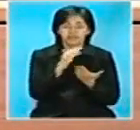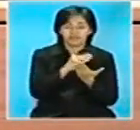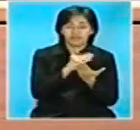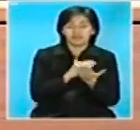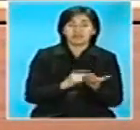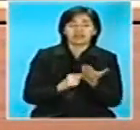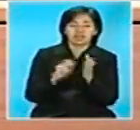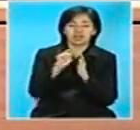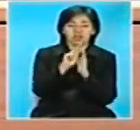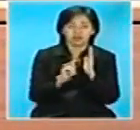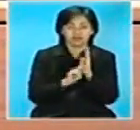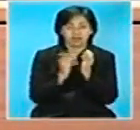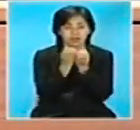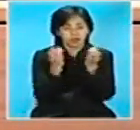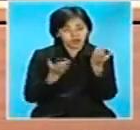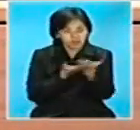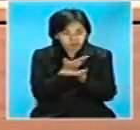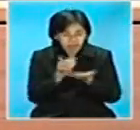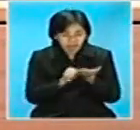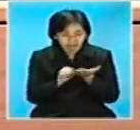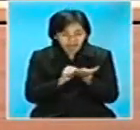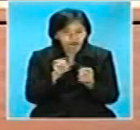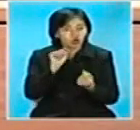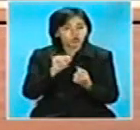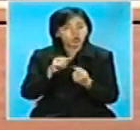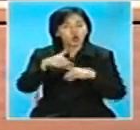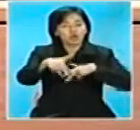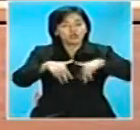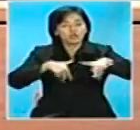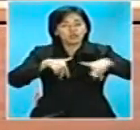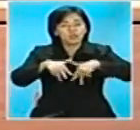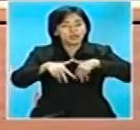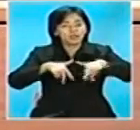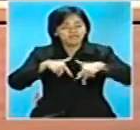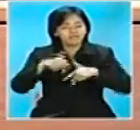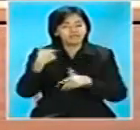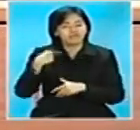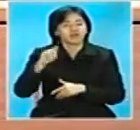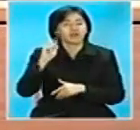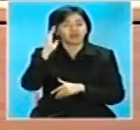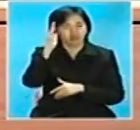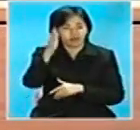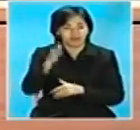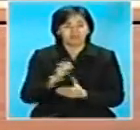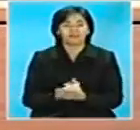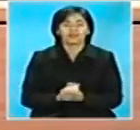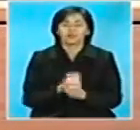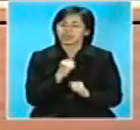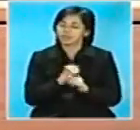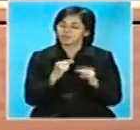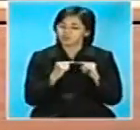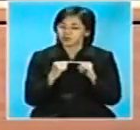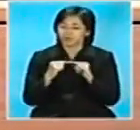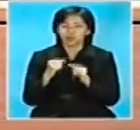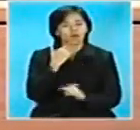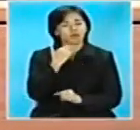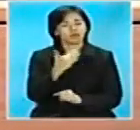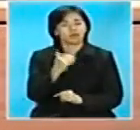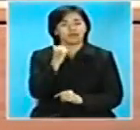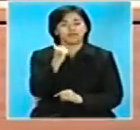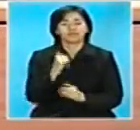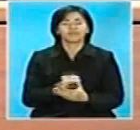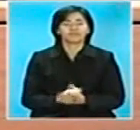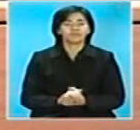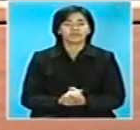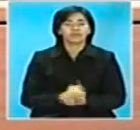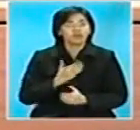ก้ไขนะครับเพื่อพี่น้องประชาชนในอนาคตนั้นนะครับทำได้ต่อตลอดไปแล้วก็หวังอย่างยิ่ง